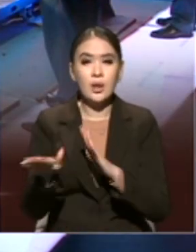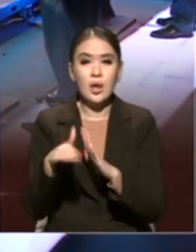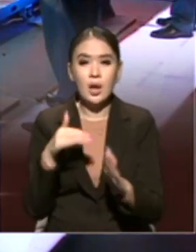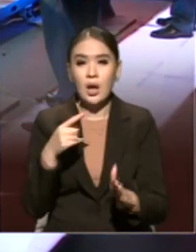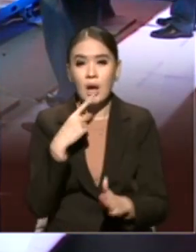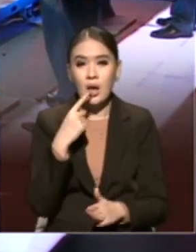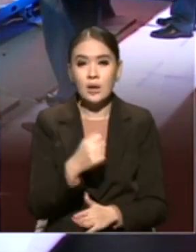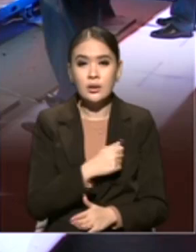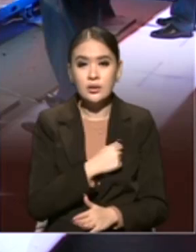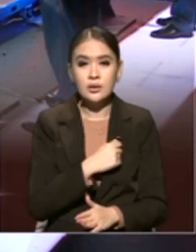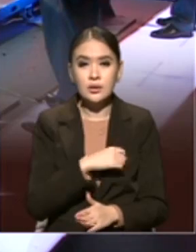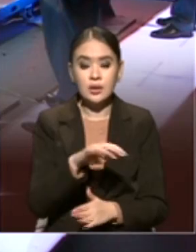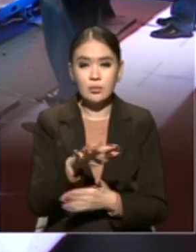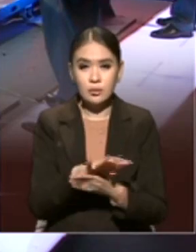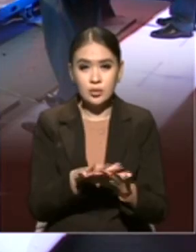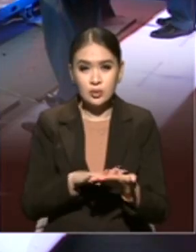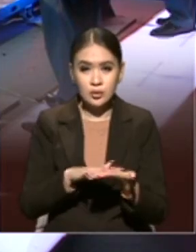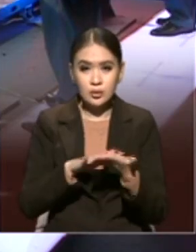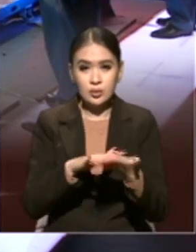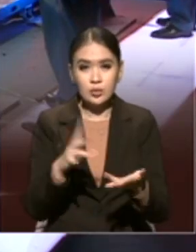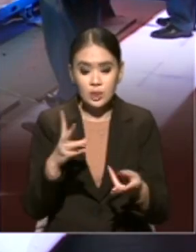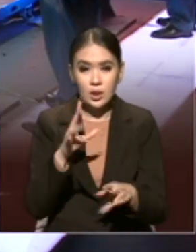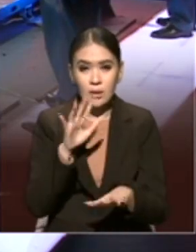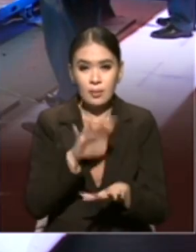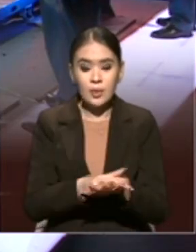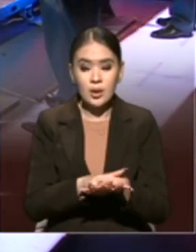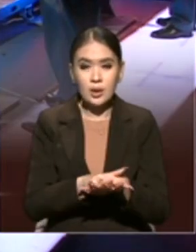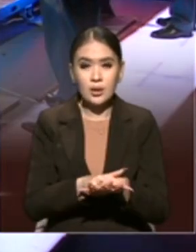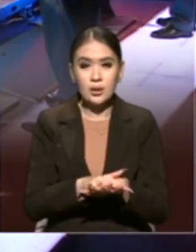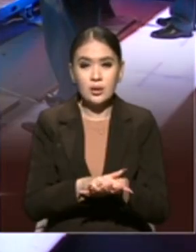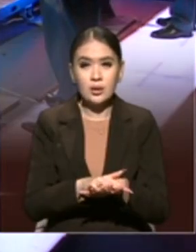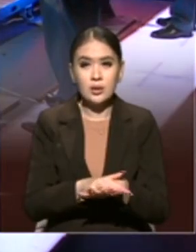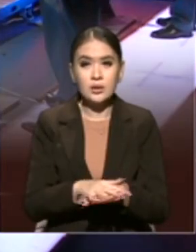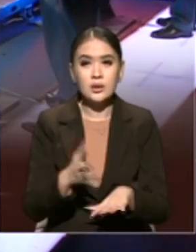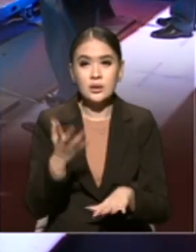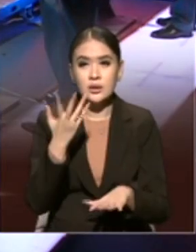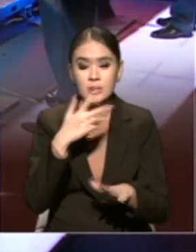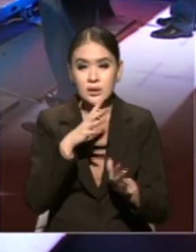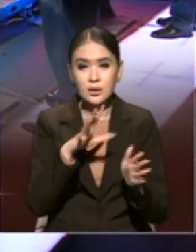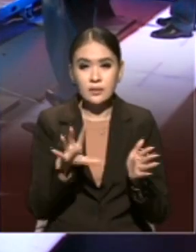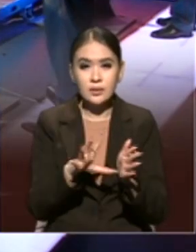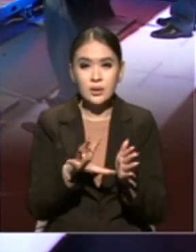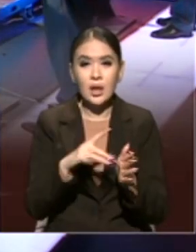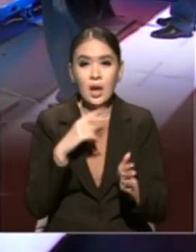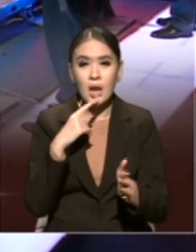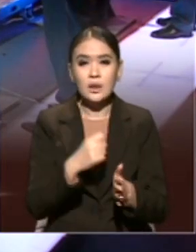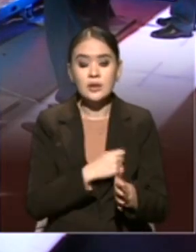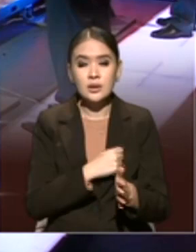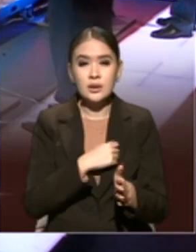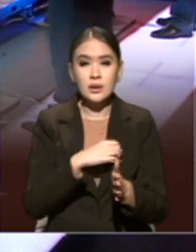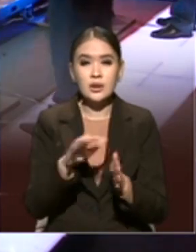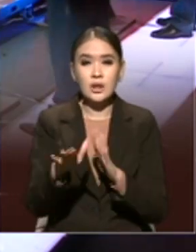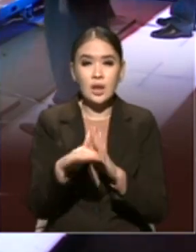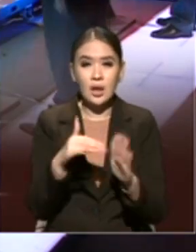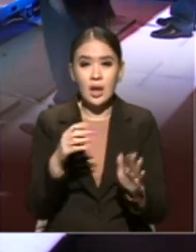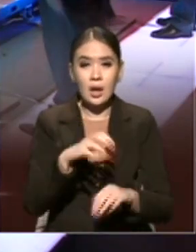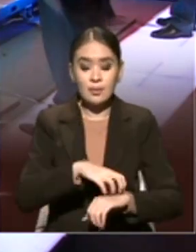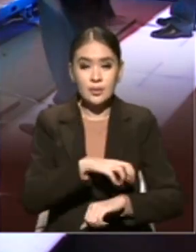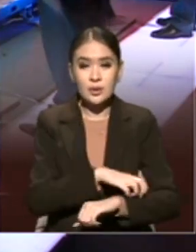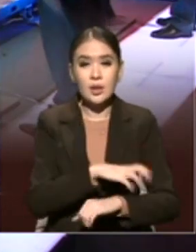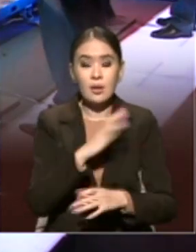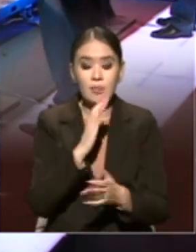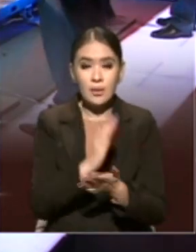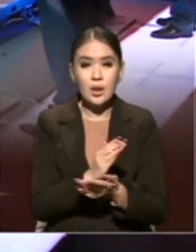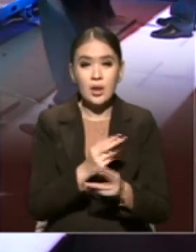ол бөлімшеге арыз жазу керек. Жоқ, ол арыз жазбай цифрландырылған. Бізде әскерге шақырылған комиссиясы бар ғой, мысалы өтіп жатқан кезде. Сол